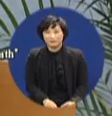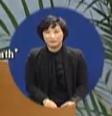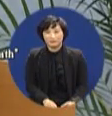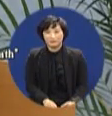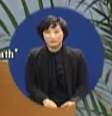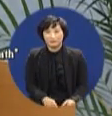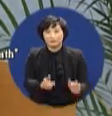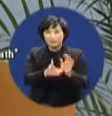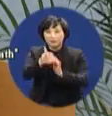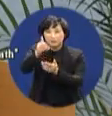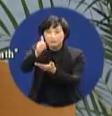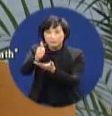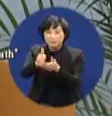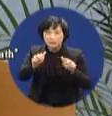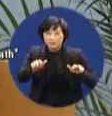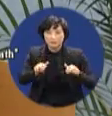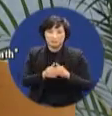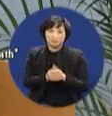지금